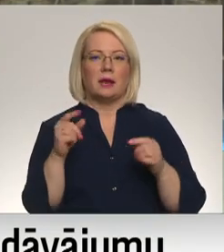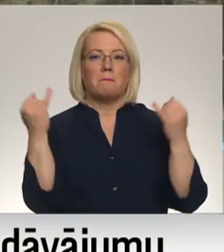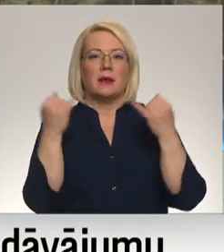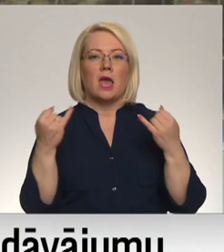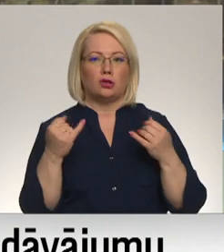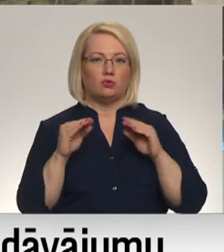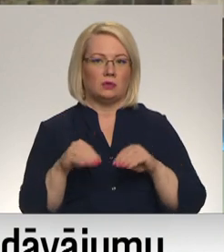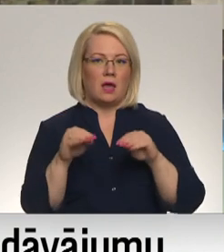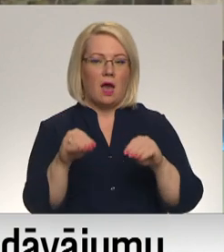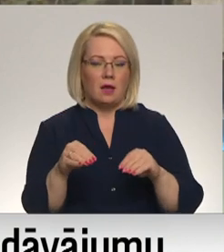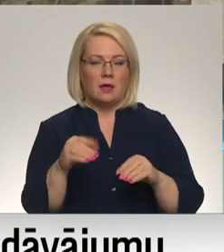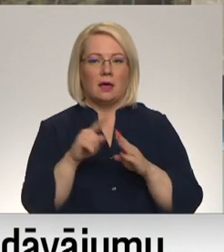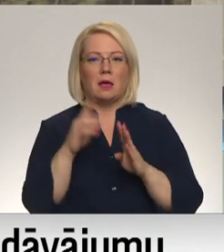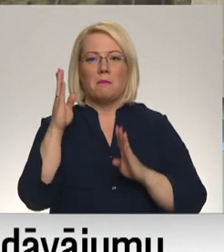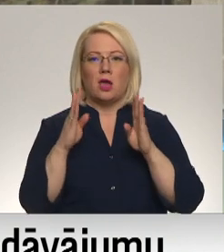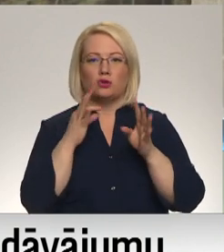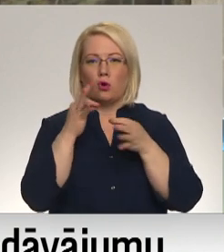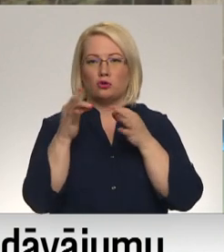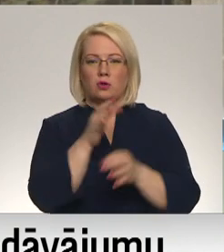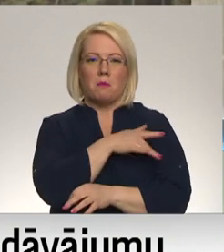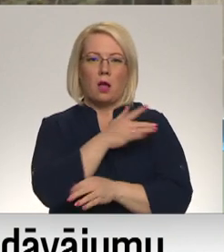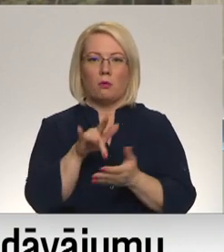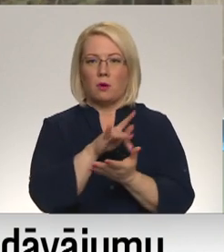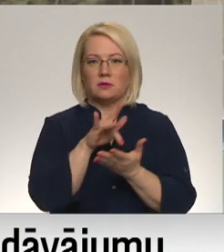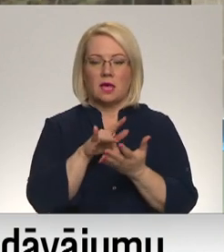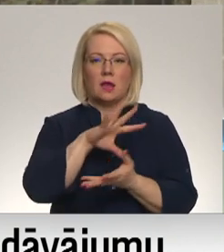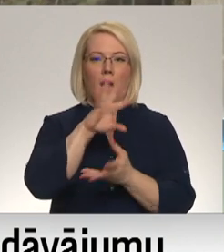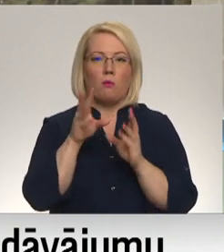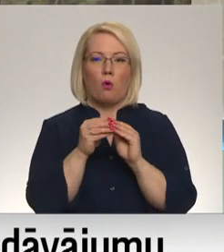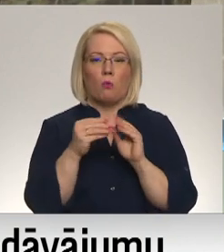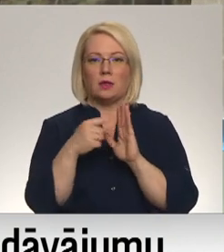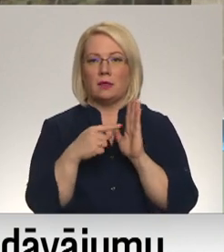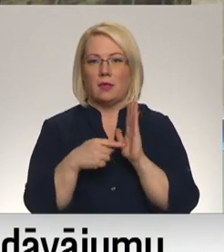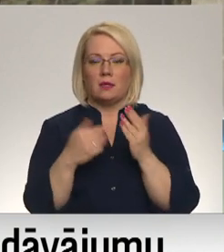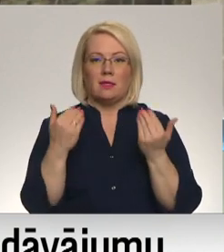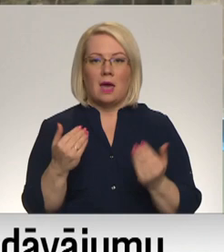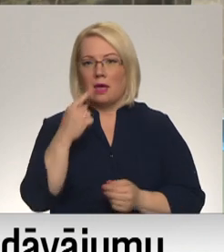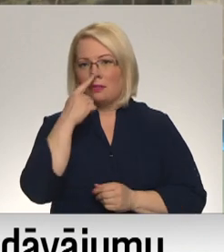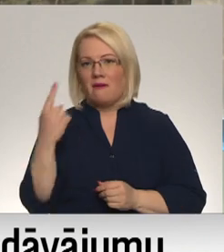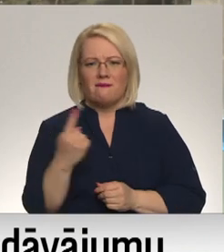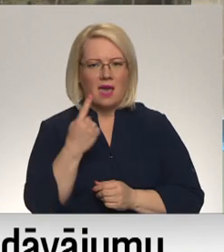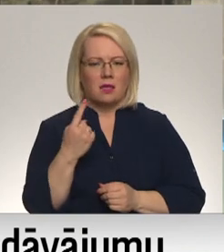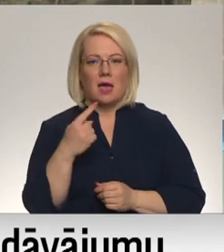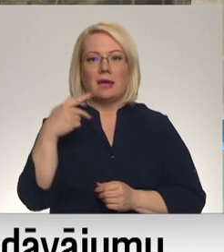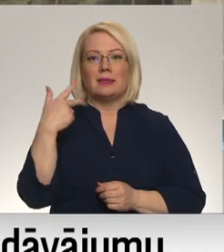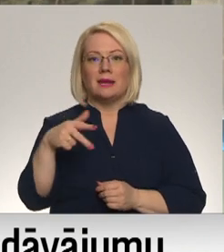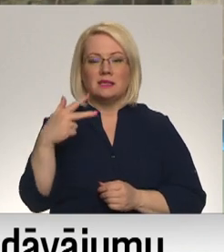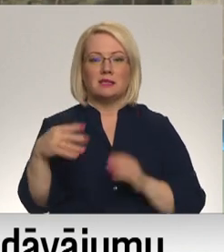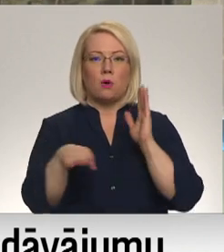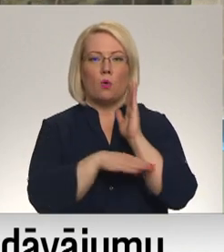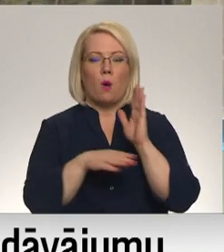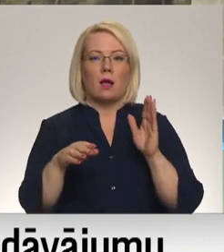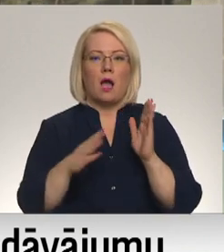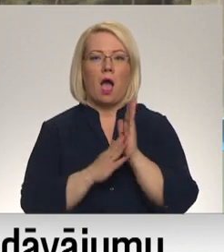stādi. Kā liecina Meža konsultāciju pakalpojumu centra apkopotie dati, pašreiz nevienā no vairāk nekā 30